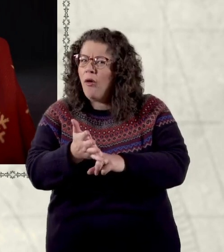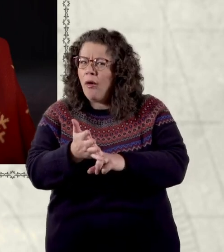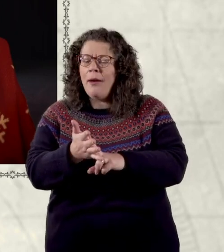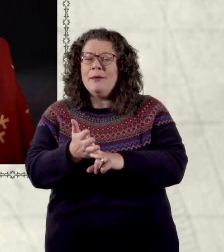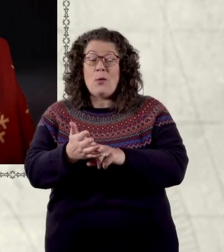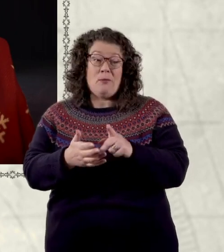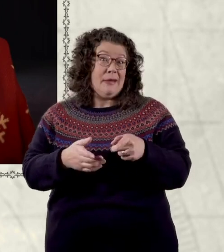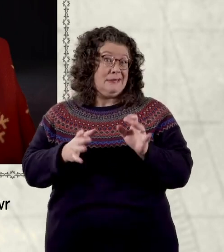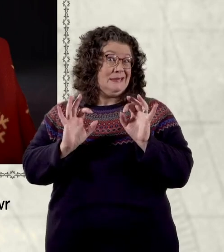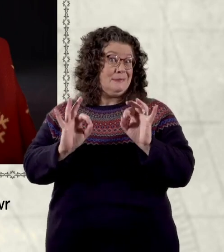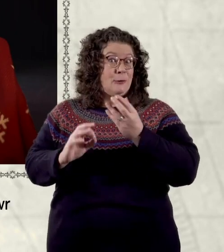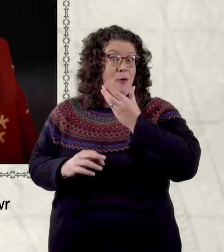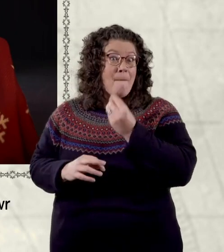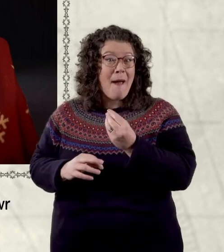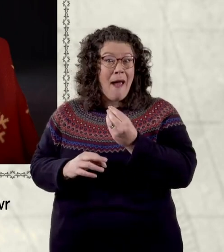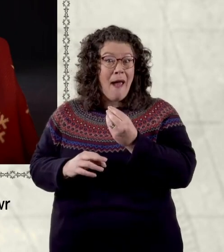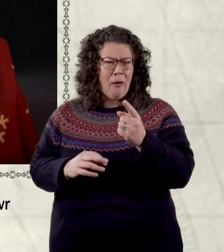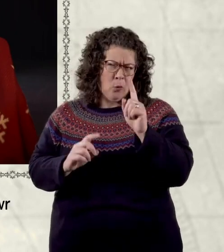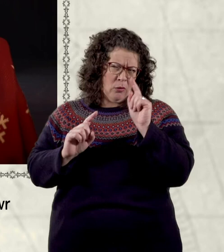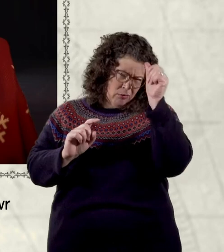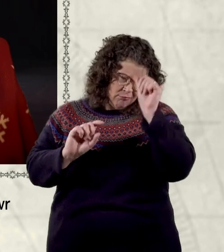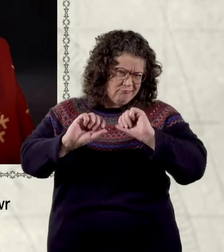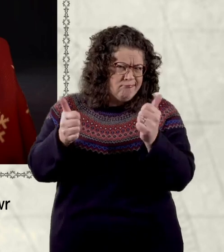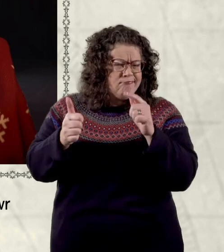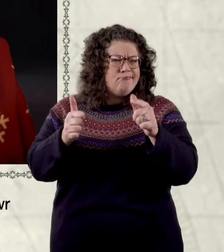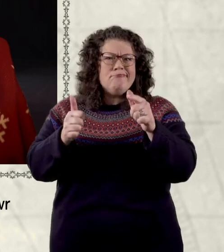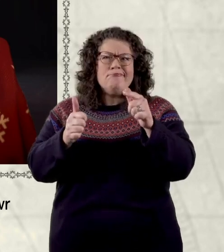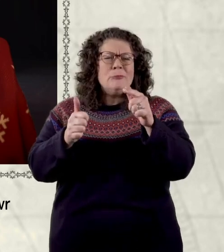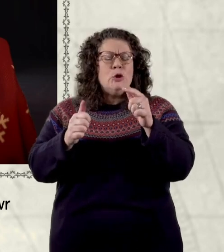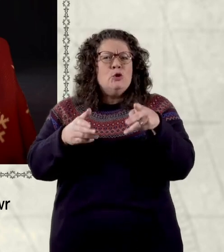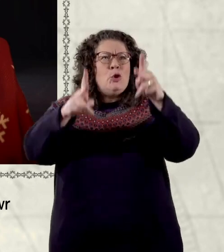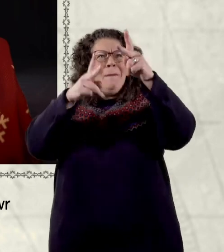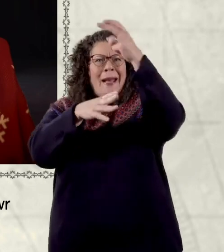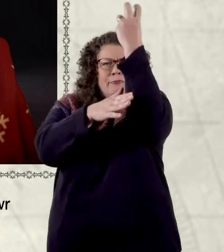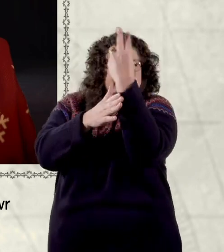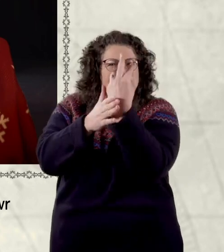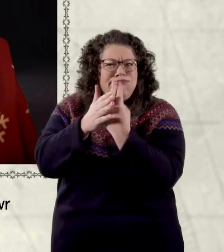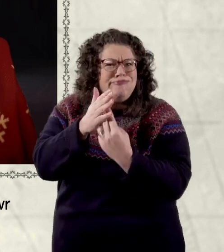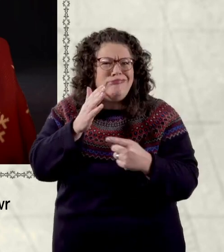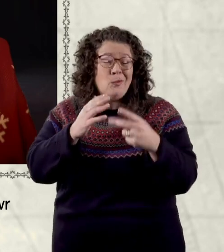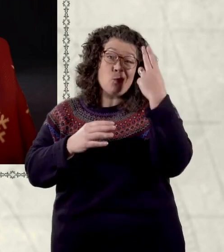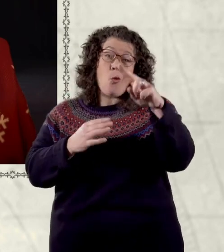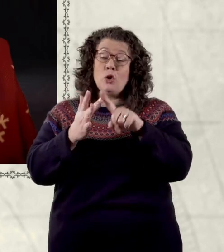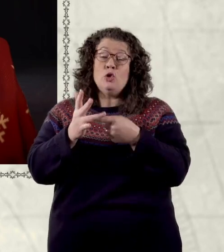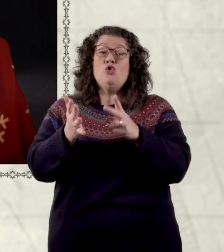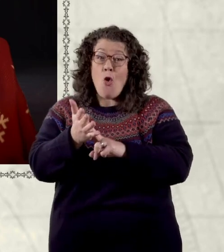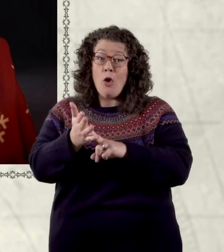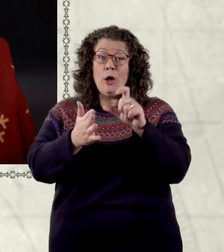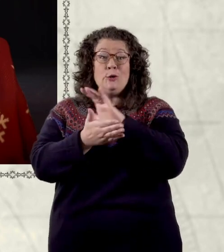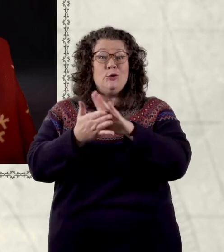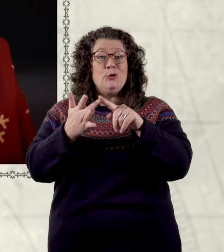boi arbennig yma, oedd yn adnabyddus iawn am ddod lawr y corn simdde, yn cael ei